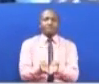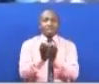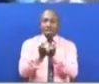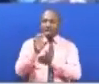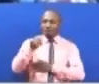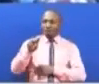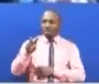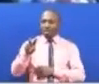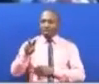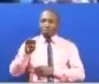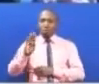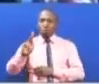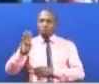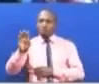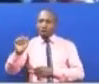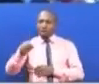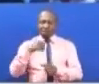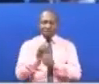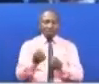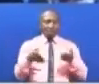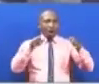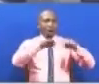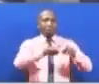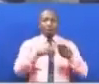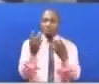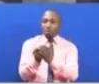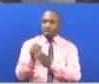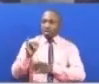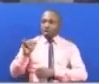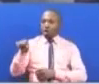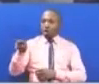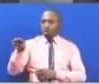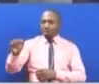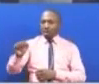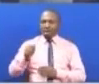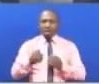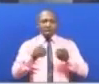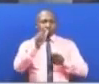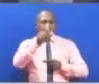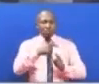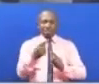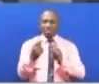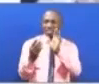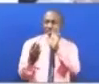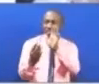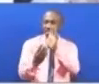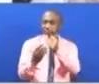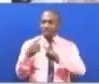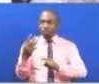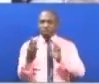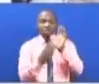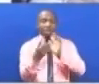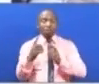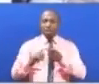makaburi ya pamoja ya Igoma jijini Mwanza, mahali ambako miili 391 ambayo haikutambuliwa ama kuchukuliwa na